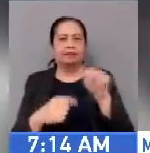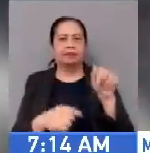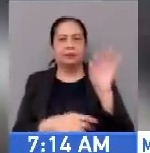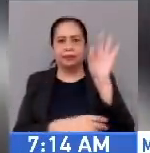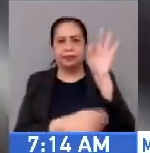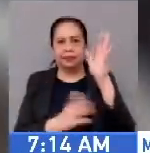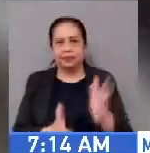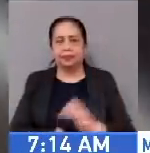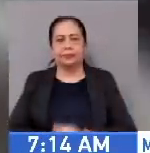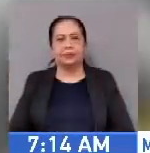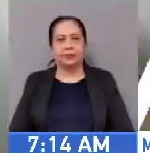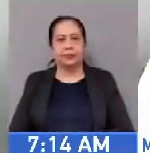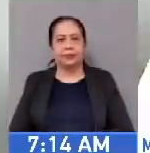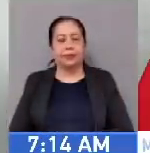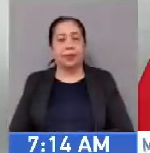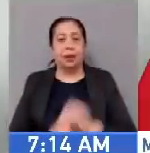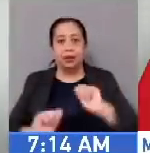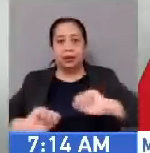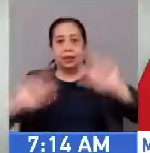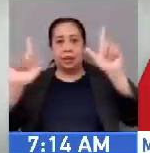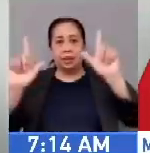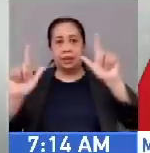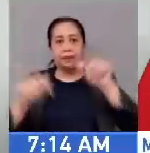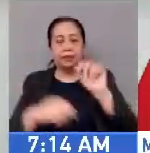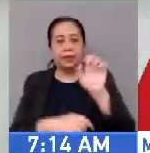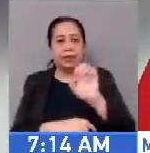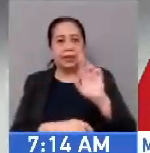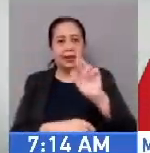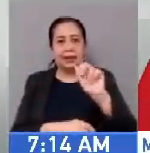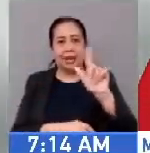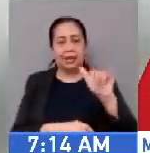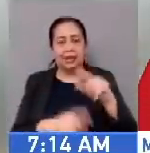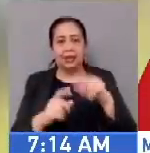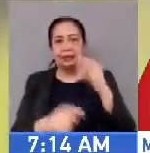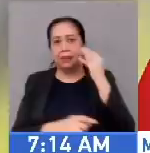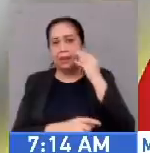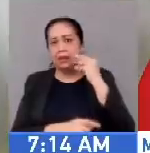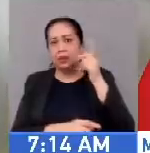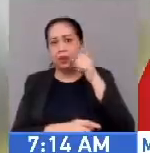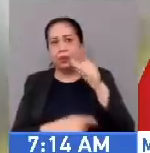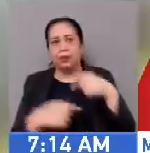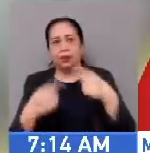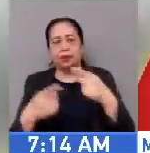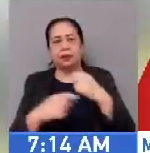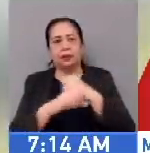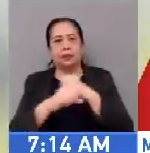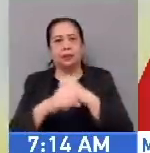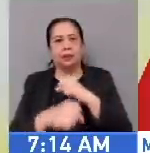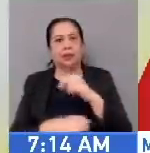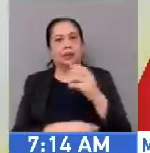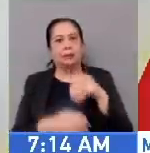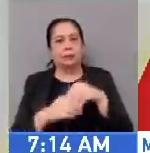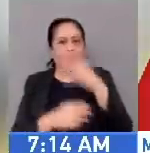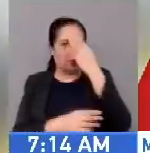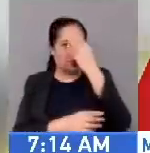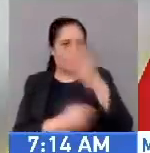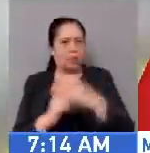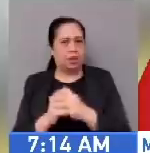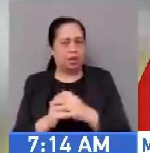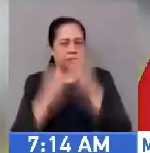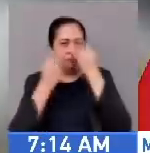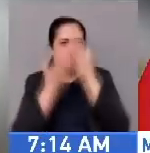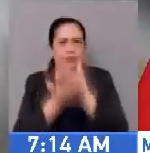Nag-live naman sa e-rally si Manny Lopez habang nangangampanya sa Norzagaray, Bulacan. Ibinahagi niyang muli ang